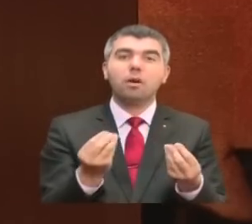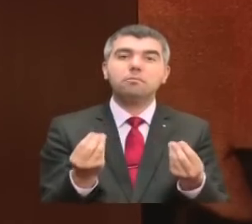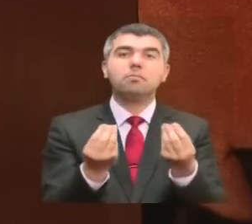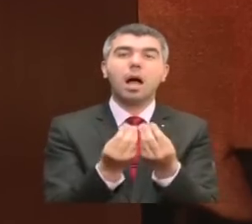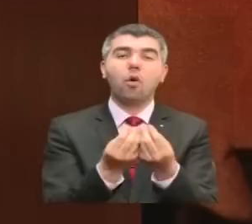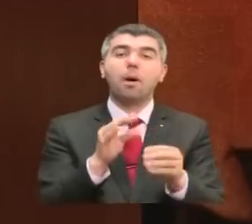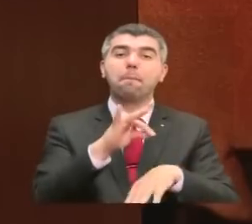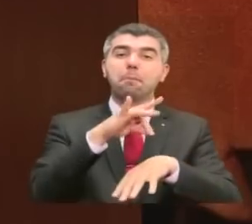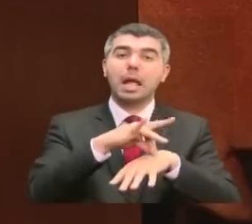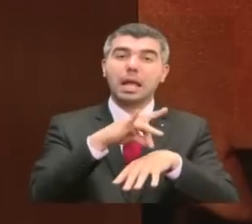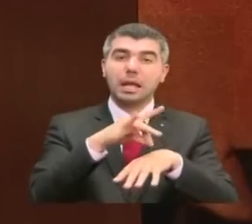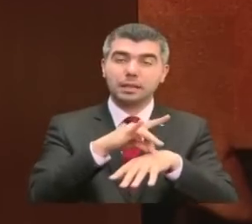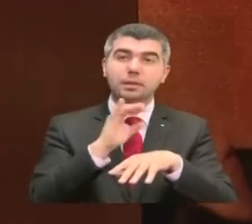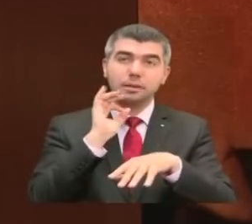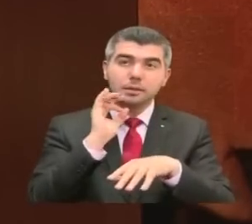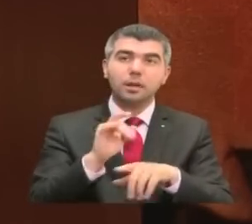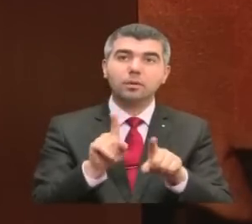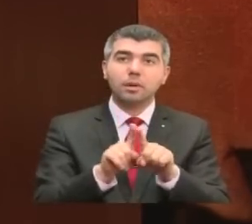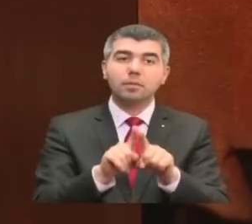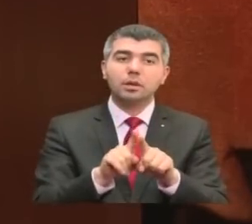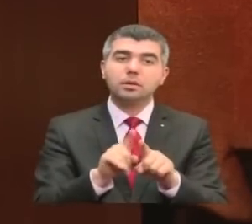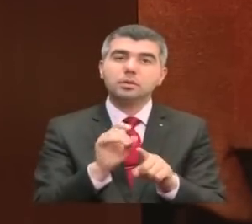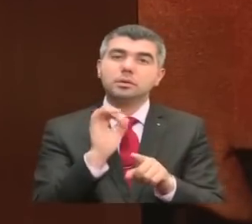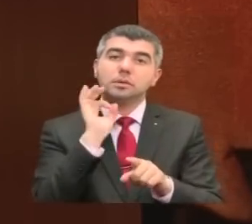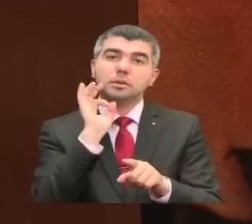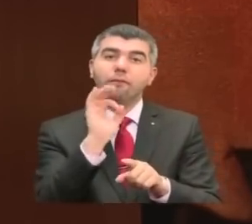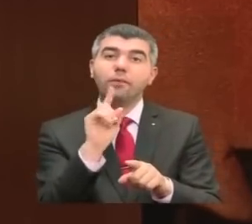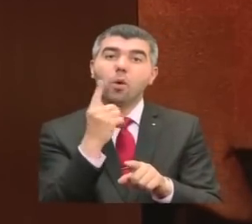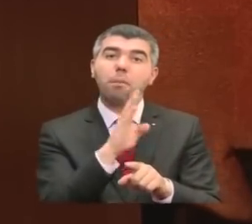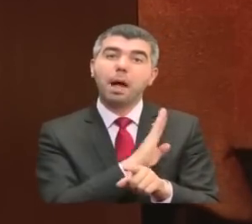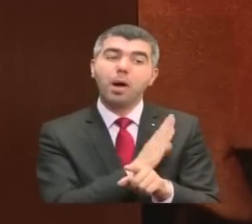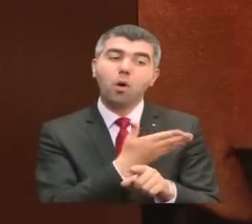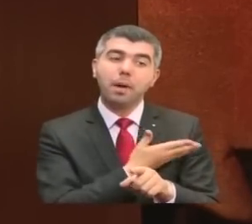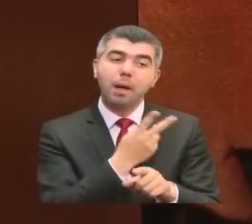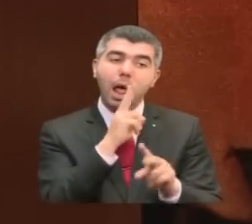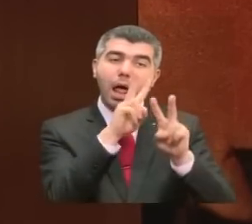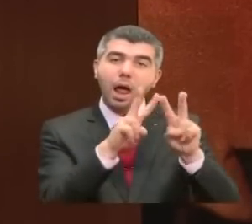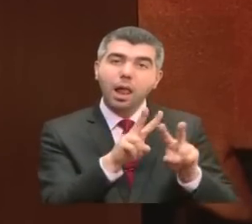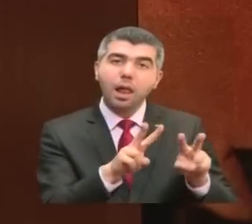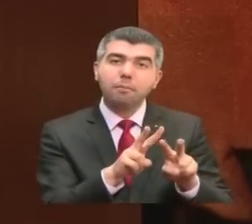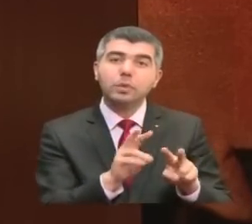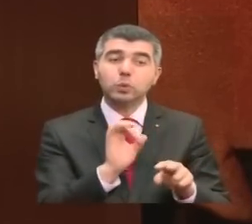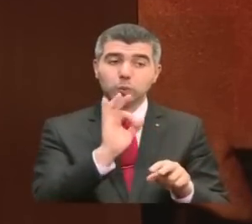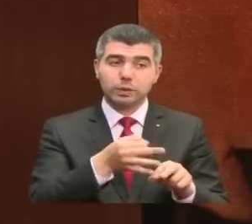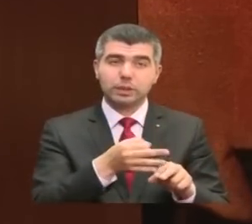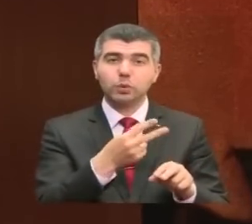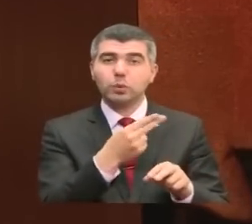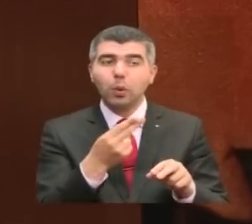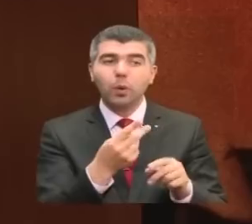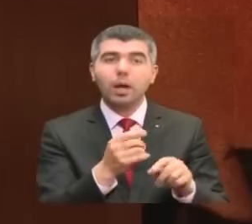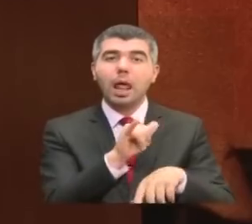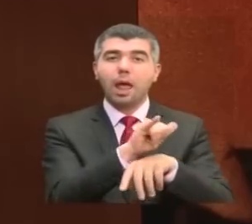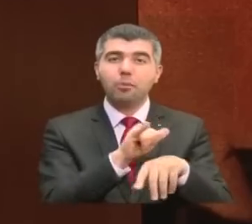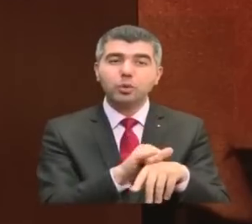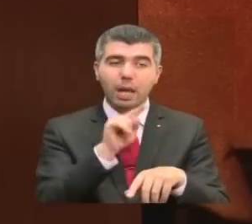عن المرض شريطه ان لا يكون خاضعين لاي نظام اجباري اخر الحكومه هيئت مشروعا قانون في هذا